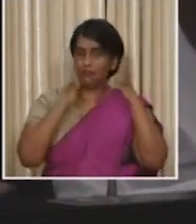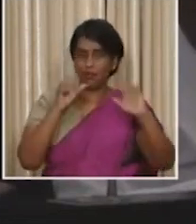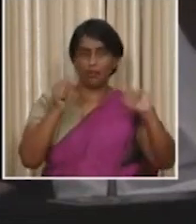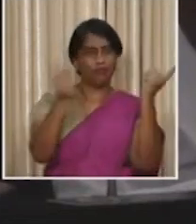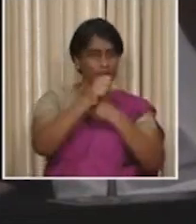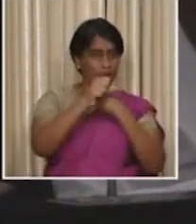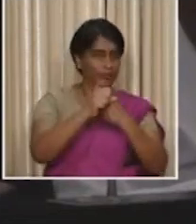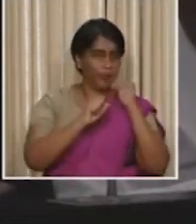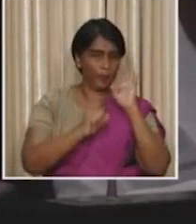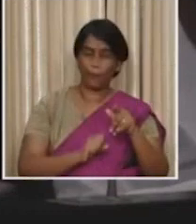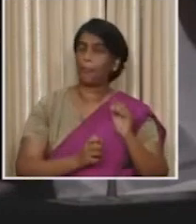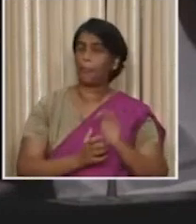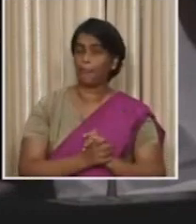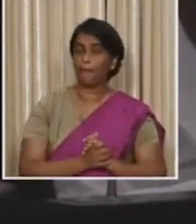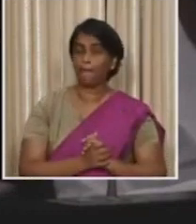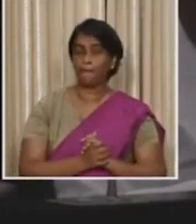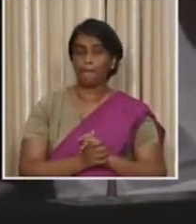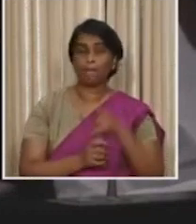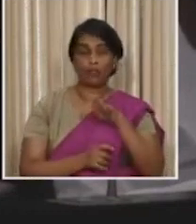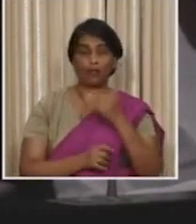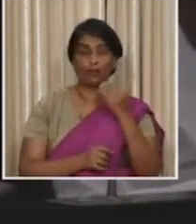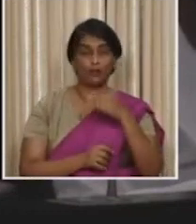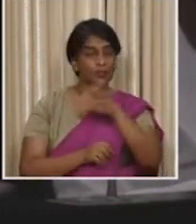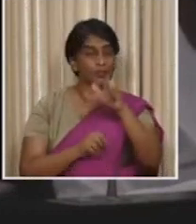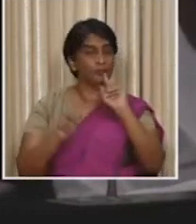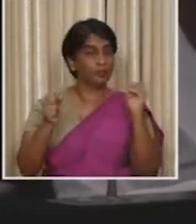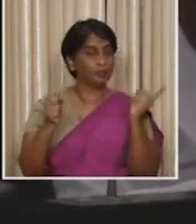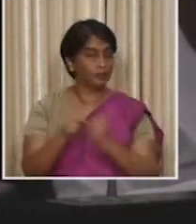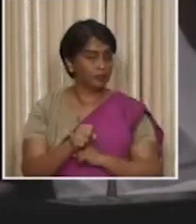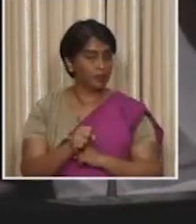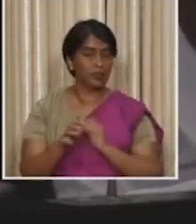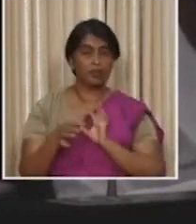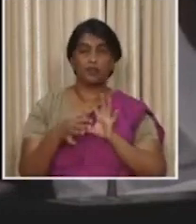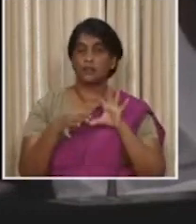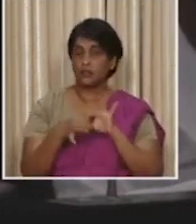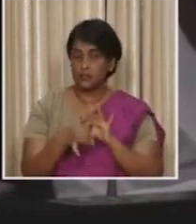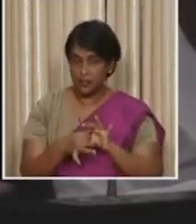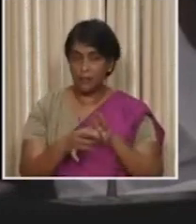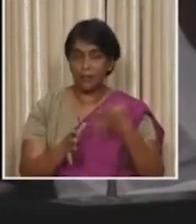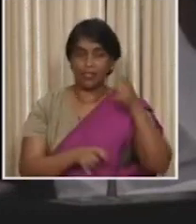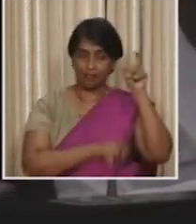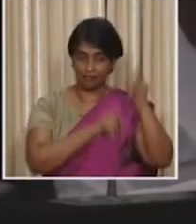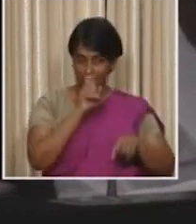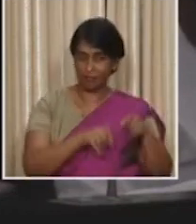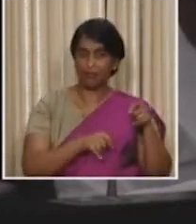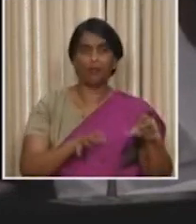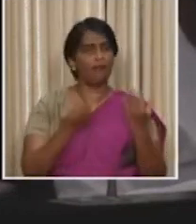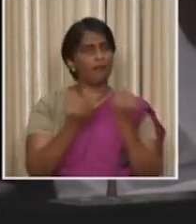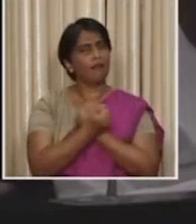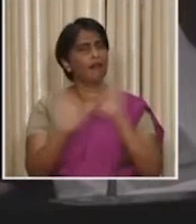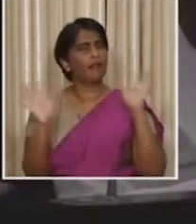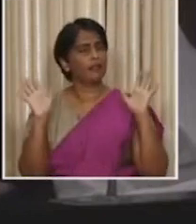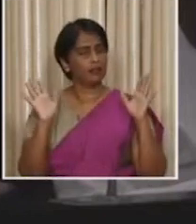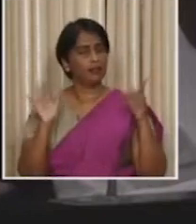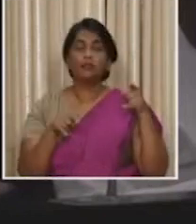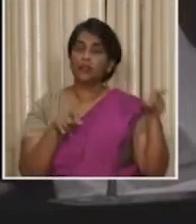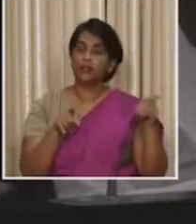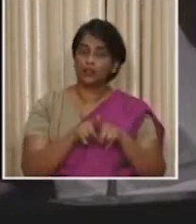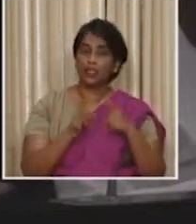மிருசுவில் படுகொலையிலே ஈடுபட்டவர் விடுதலை செய்யப்பட்டார். ரவிராஜினுடைய கொலையிலே சம்பந்தப்பட்டவர்கள் பிணையிலே அனுமதிக்கப்பட்டார்கள்.